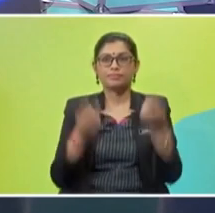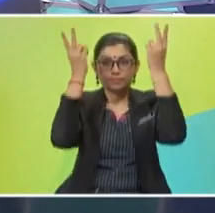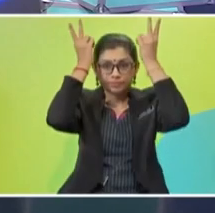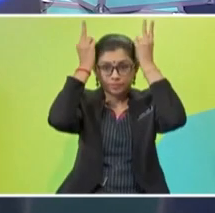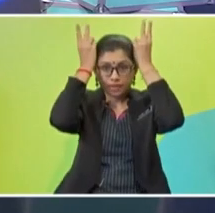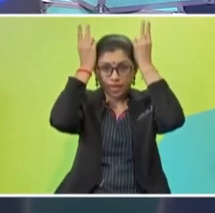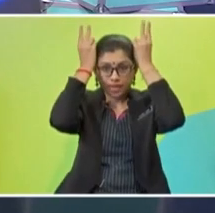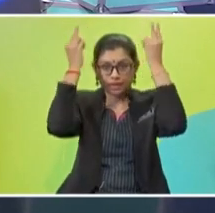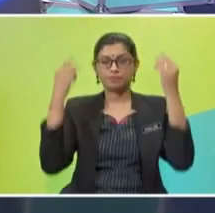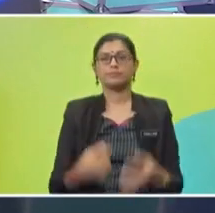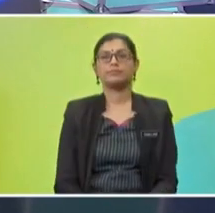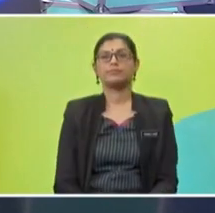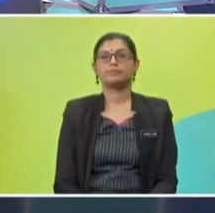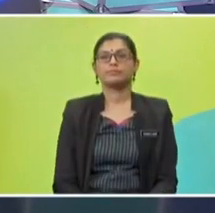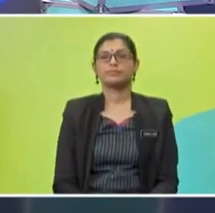arianne794